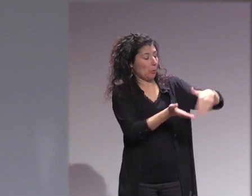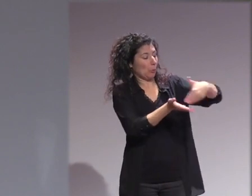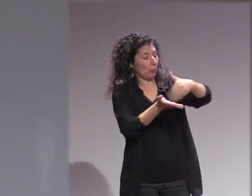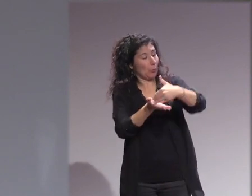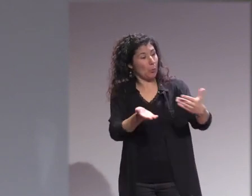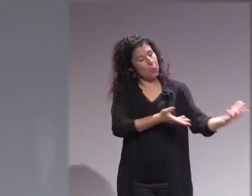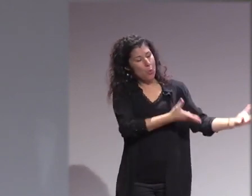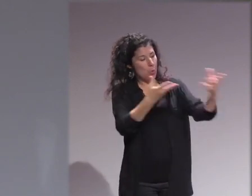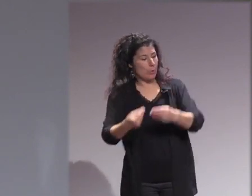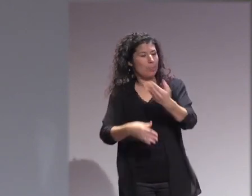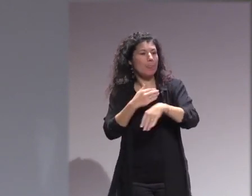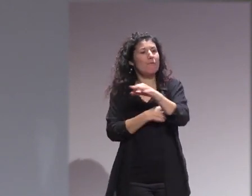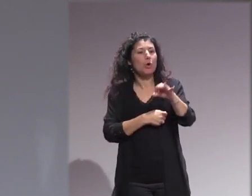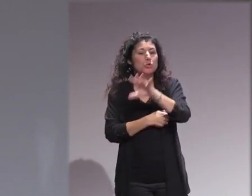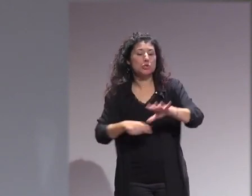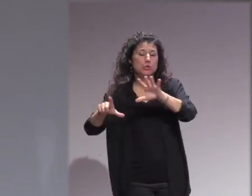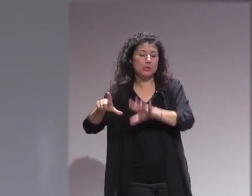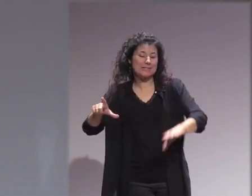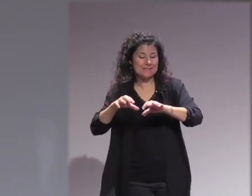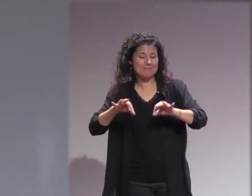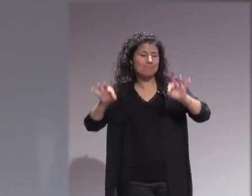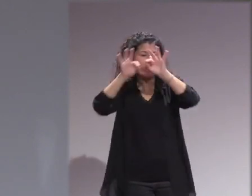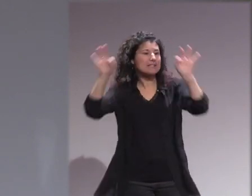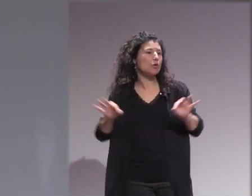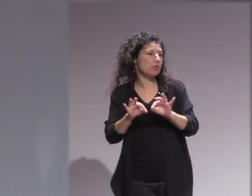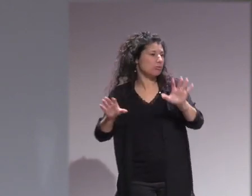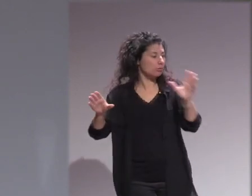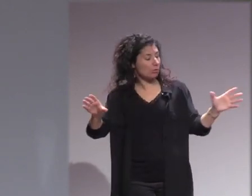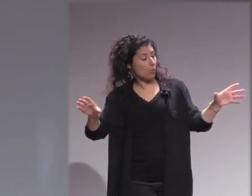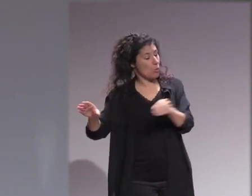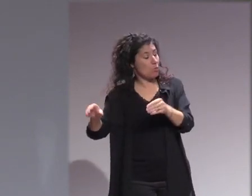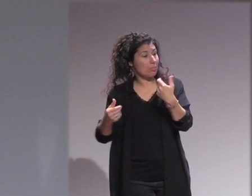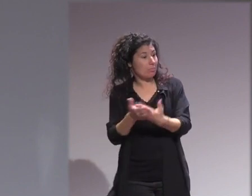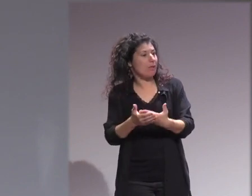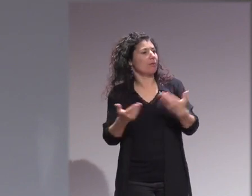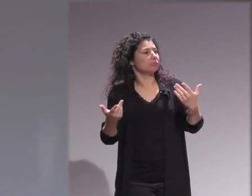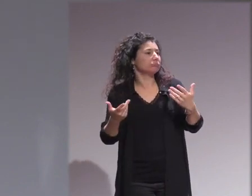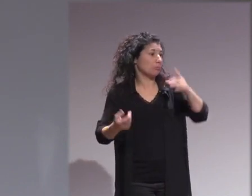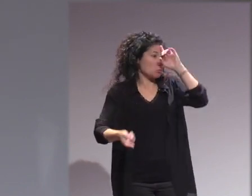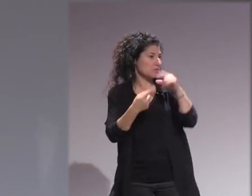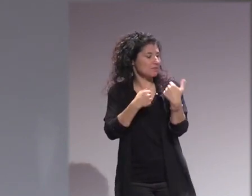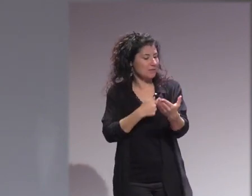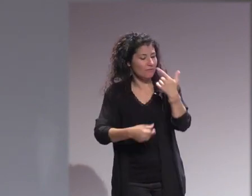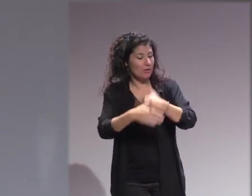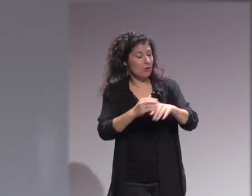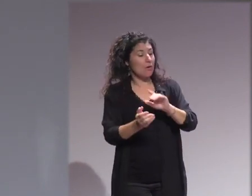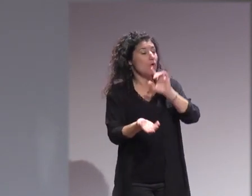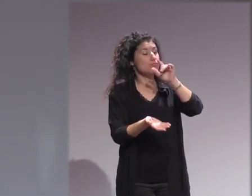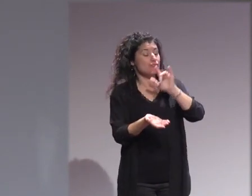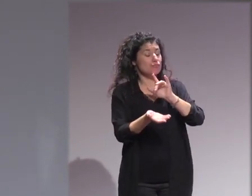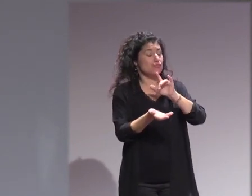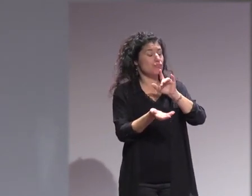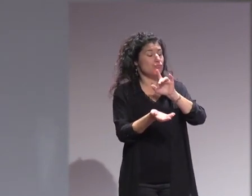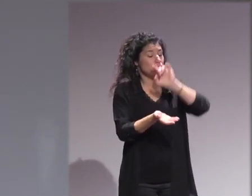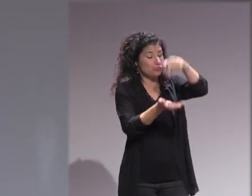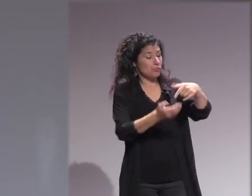Hexagone et étudier en Hexagone. Ça, c'est comme ça que c'est présenté. Et donc, il y a des bureaux de recrutement dans ces espaces-là. On